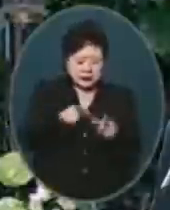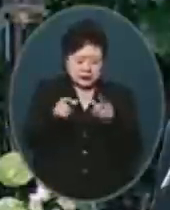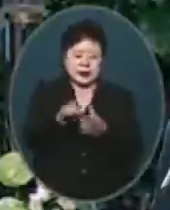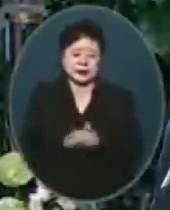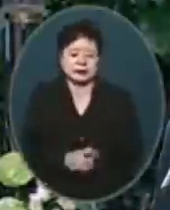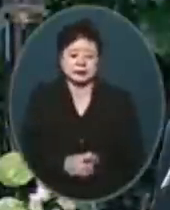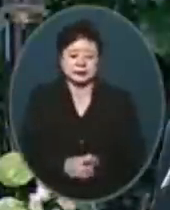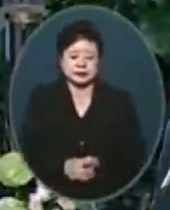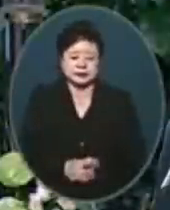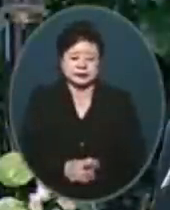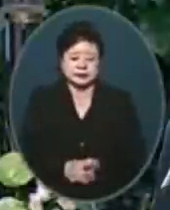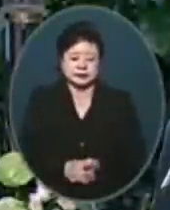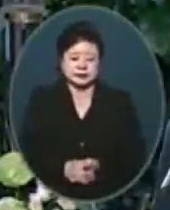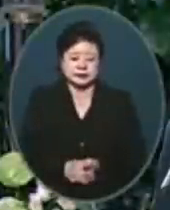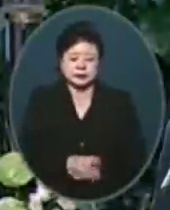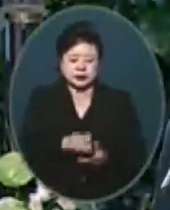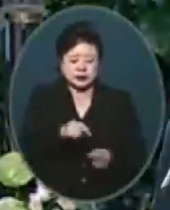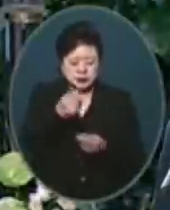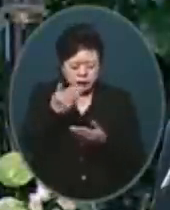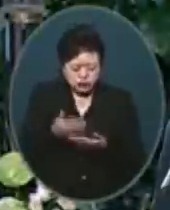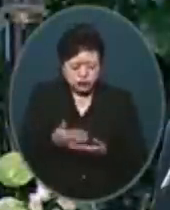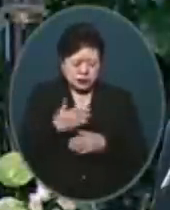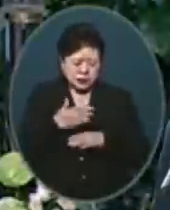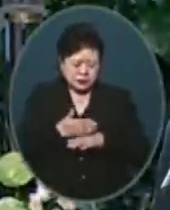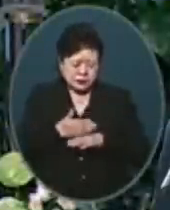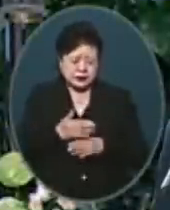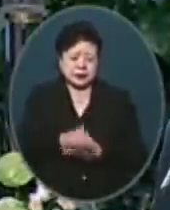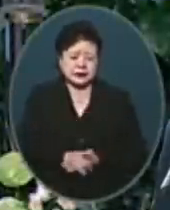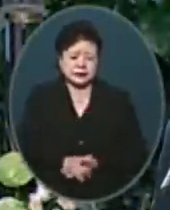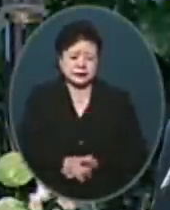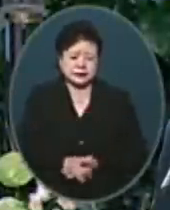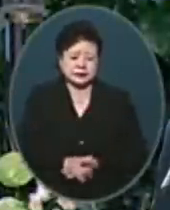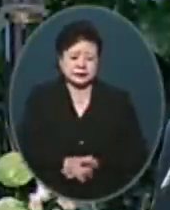살겠습니다. 저를 구원해 주시니 감사합니다.